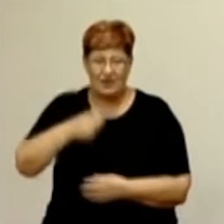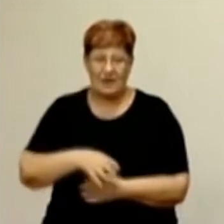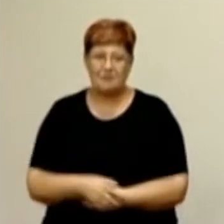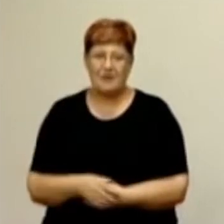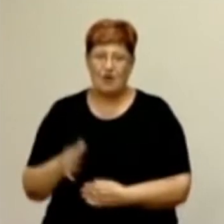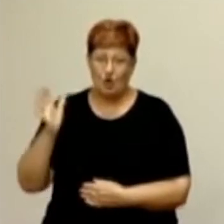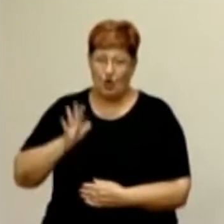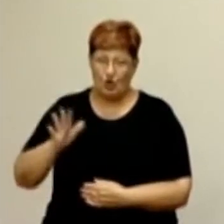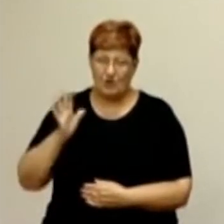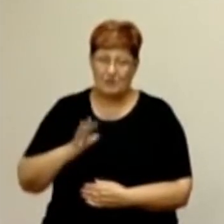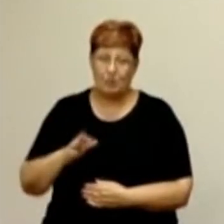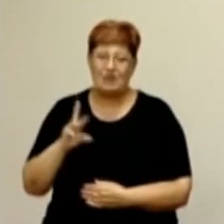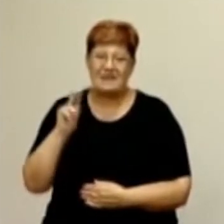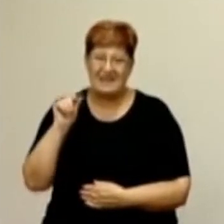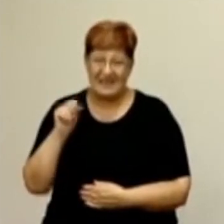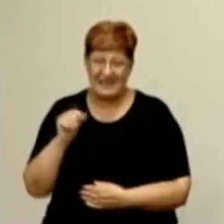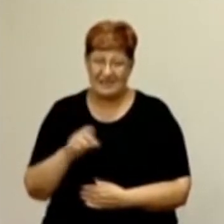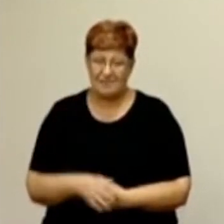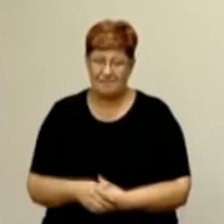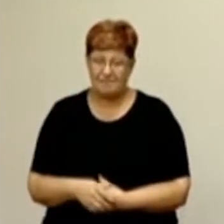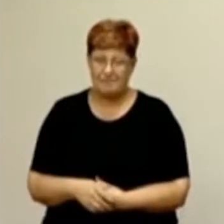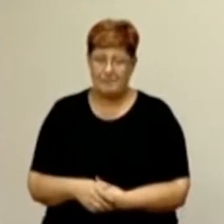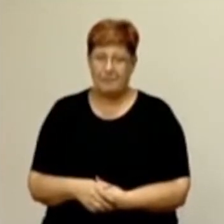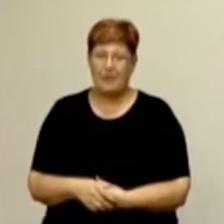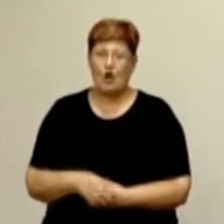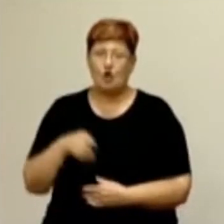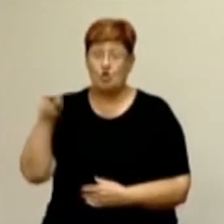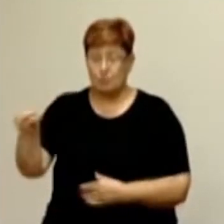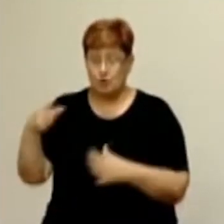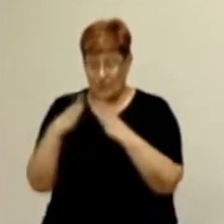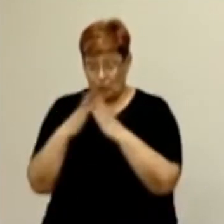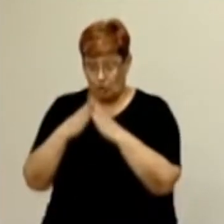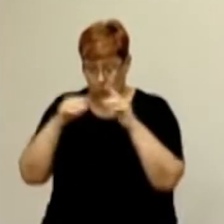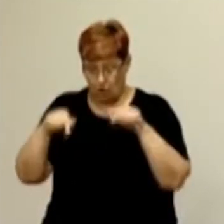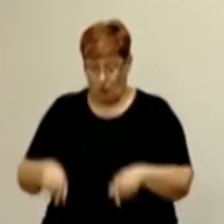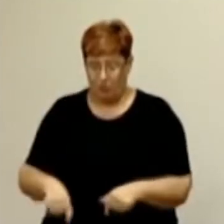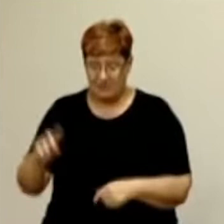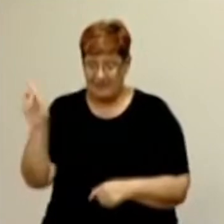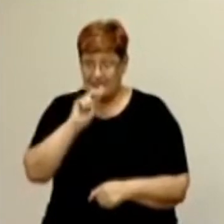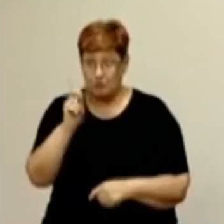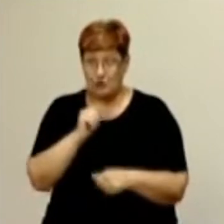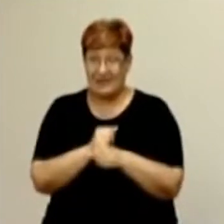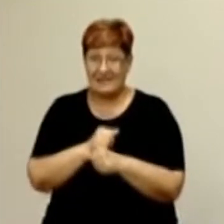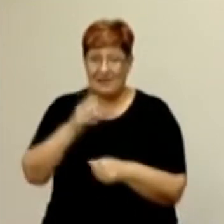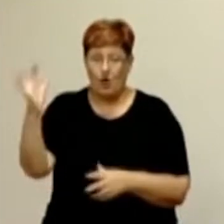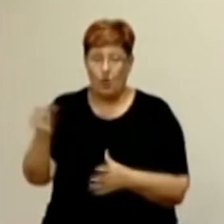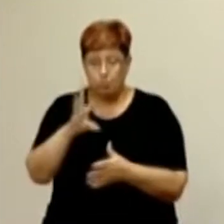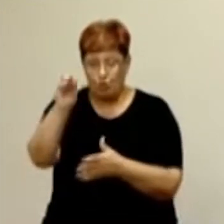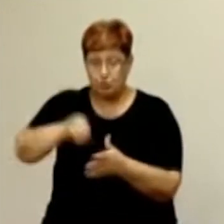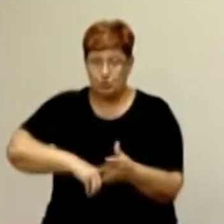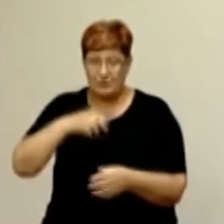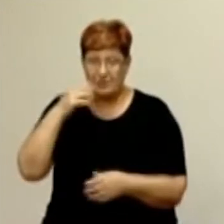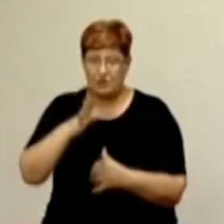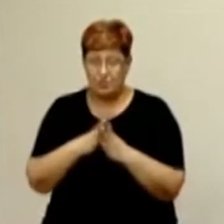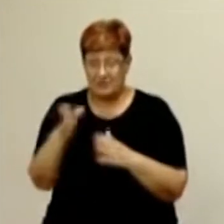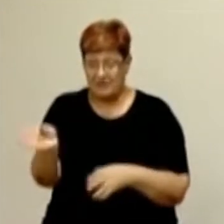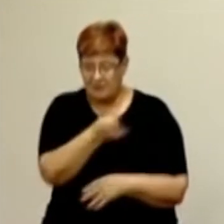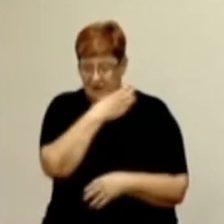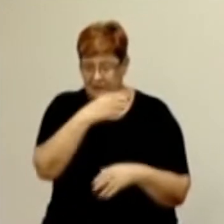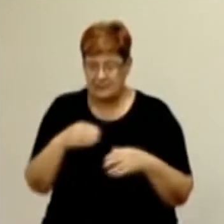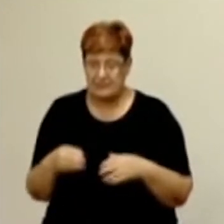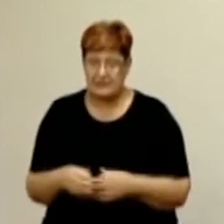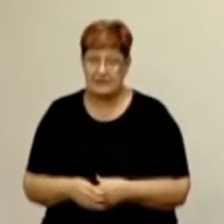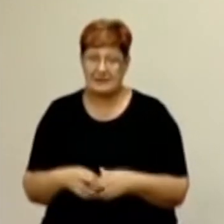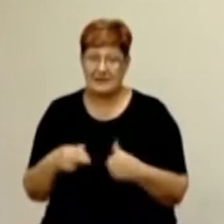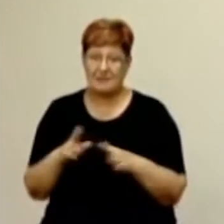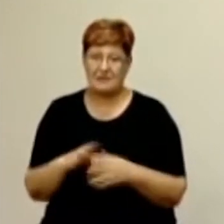sredstvima zahteva i odgovarajuću zaštitu, pa je gospodin Radić u skladu sa tim obezbedio neophodnu HTZ opremu. Nakon što mu je isključen